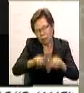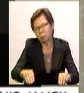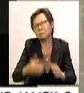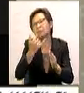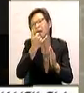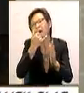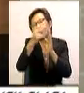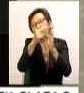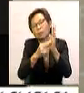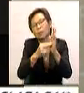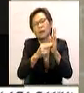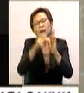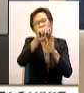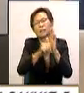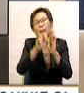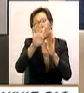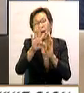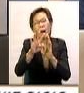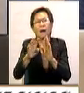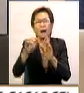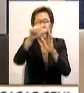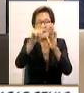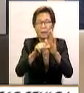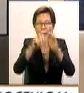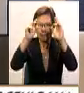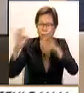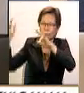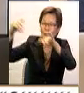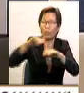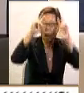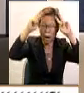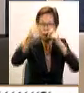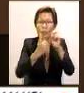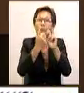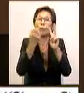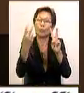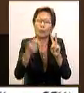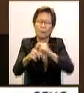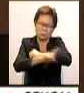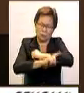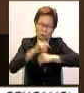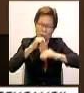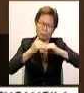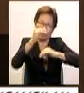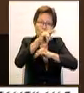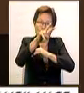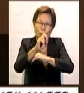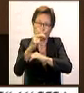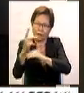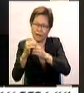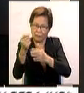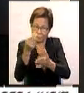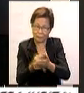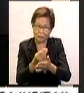Seksyen 4-2-F Akta Perhimpunan Aman 2012 yang membawa hukuman denda tidak melebihi